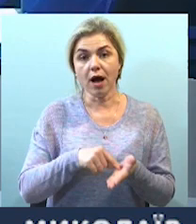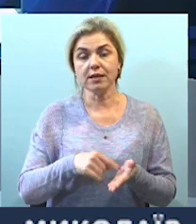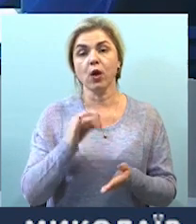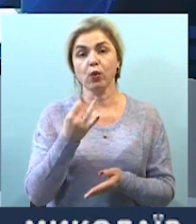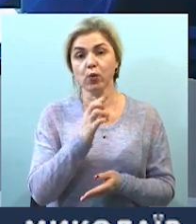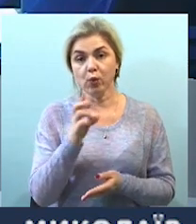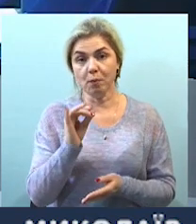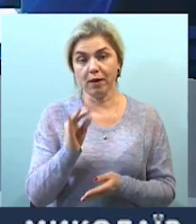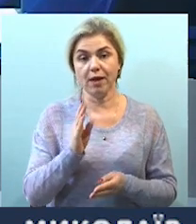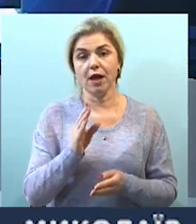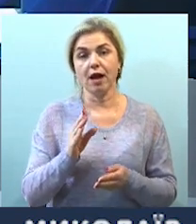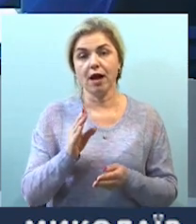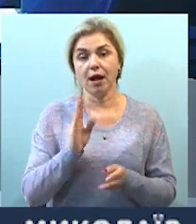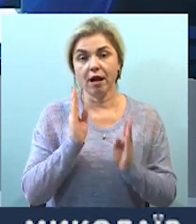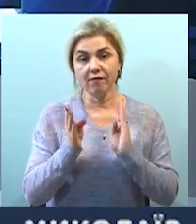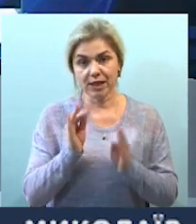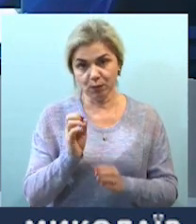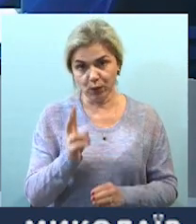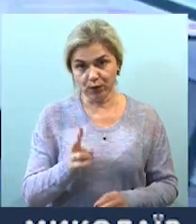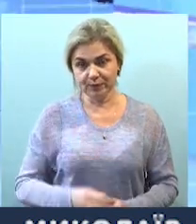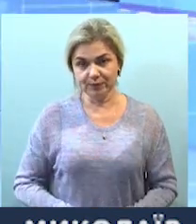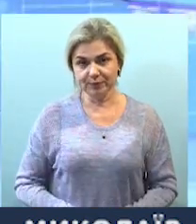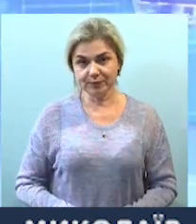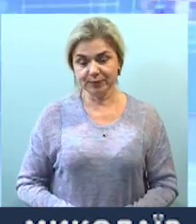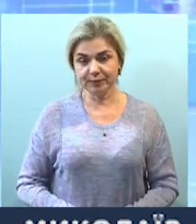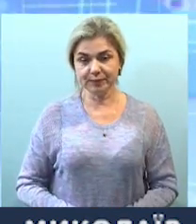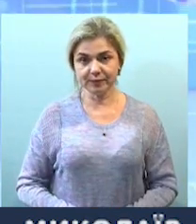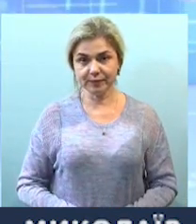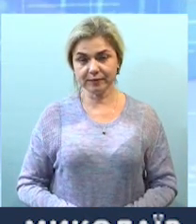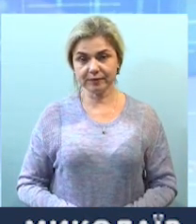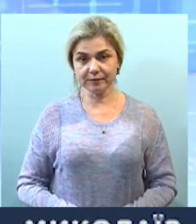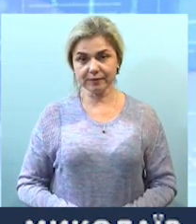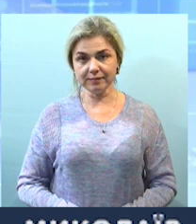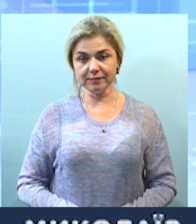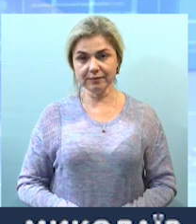на YouTube-канал та сторінку у мережі Facebook.